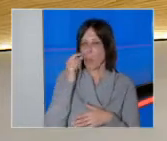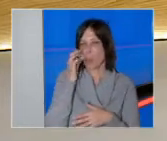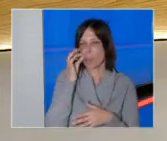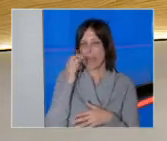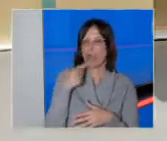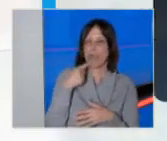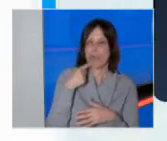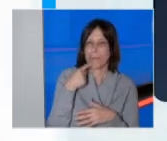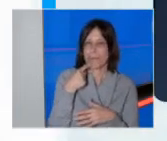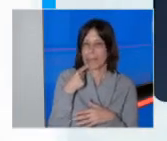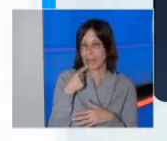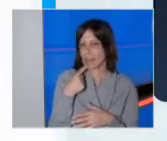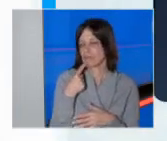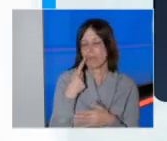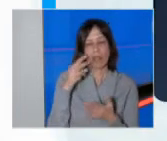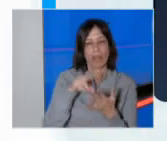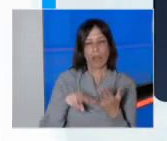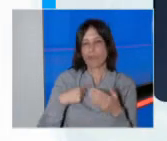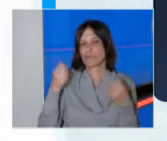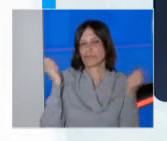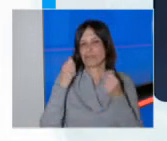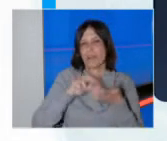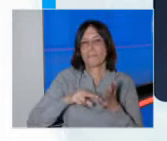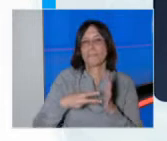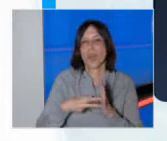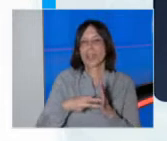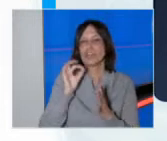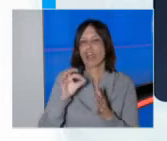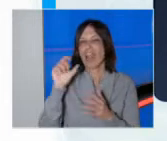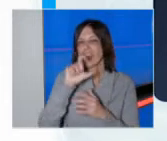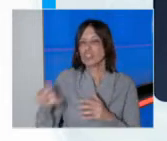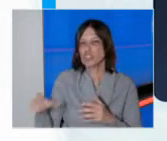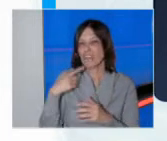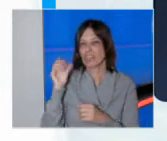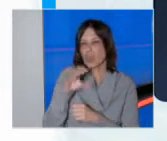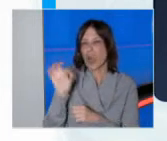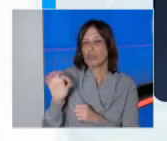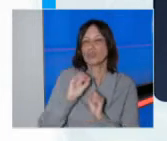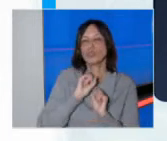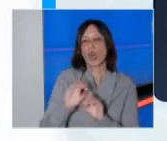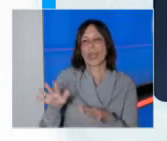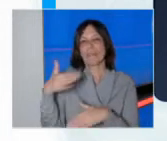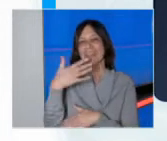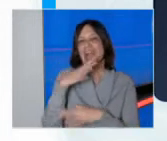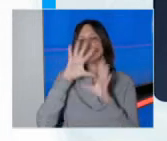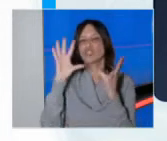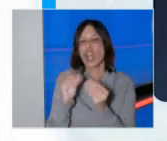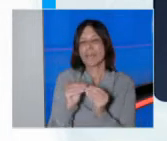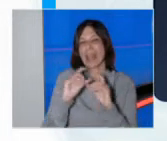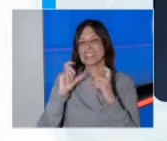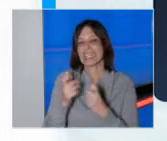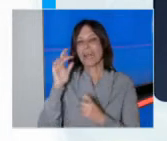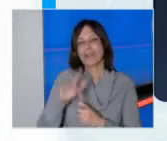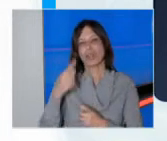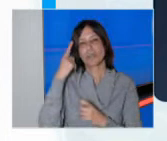לקרוא ולהזדעזע. פוליטיקה מופקרת של הנאשם ושלוחיו, זורקים מדינה שלמה לסגר בניגוד לעמדות בכירי